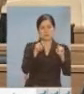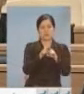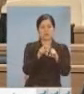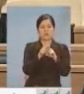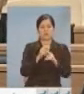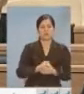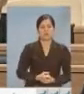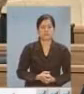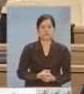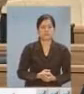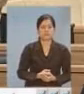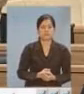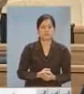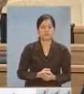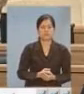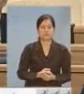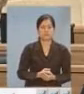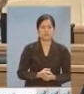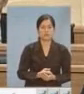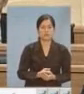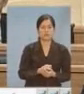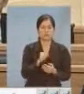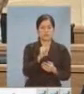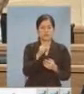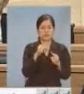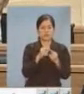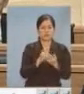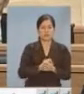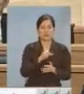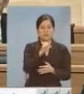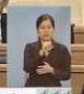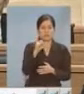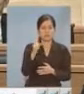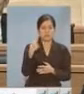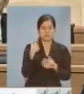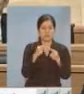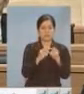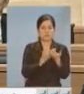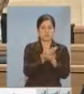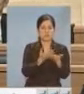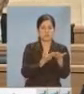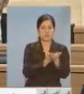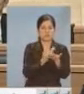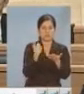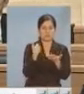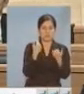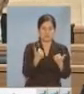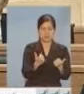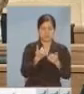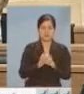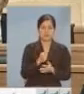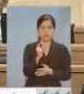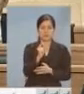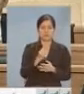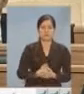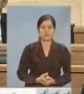เงินกู้มากมายที่สภาผู้แทนราษฎรแห่งนี้มาพิจารณาวันนี้ถือ